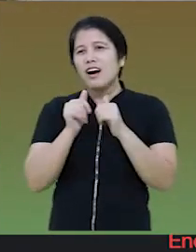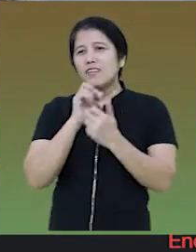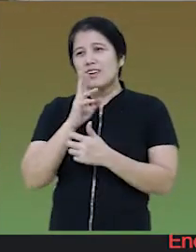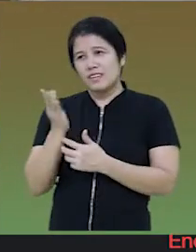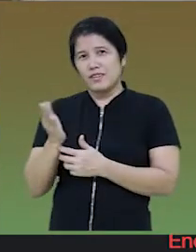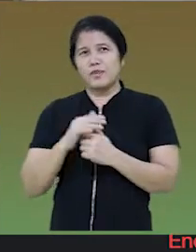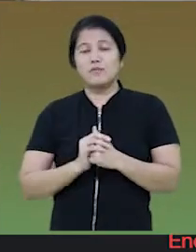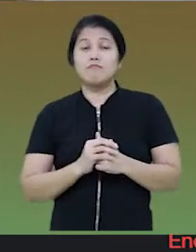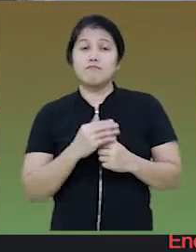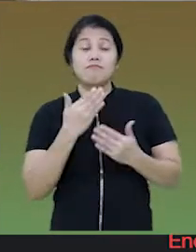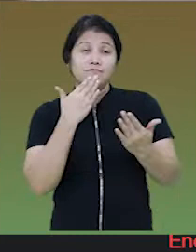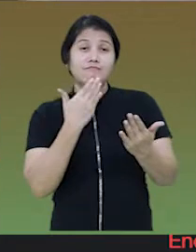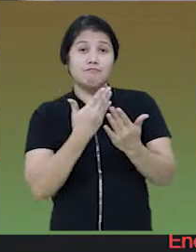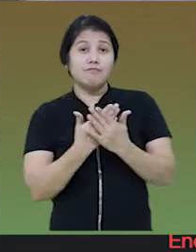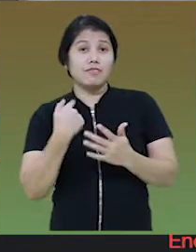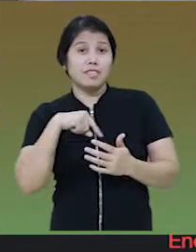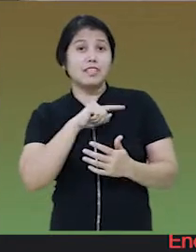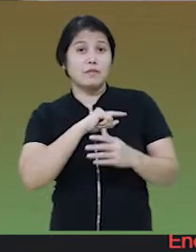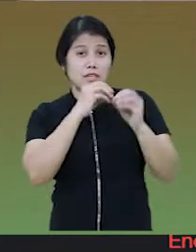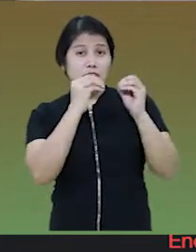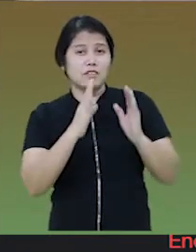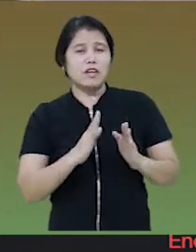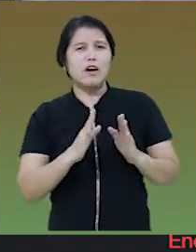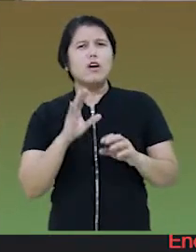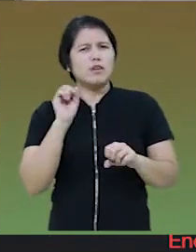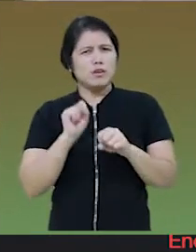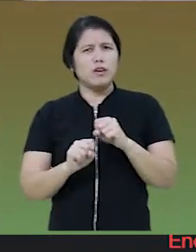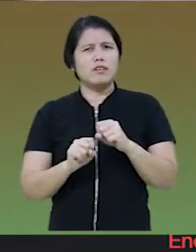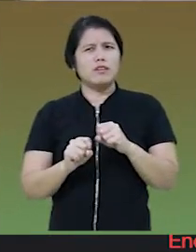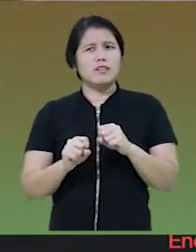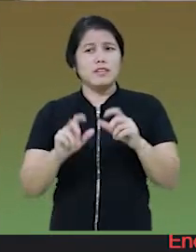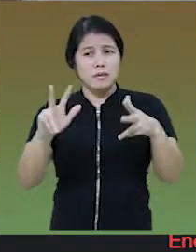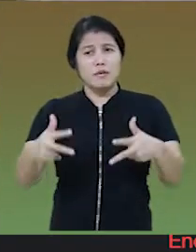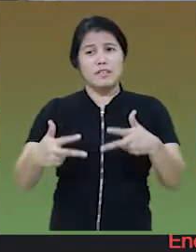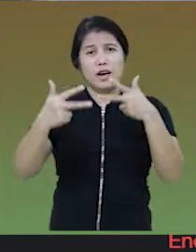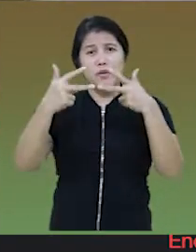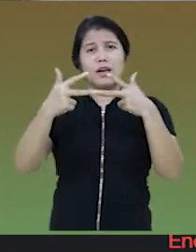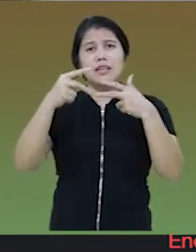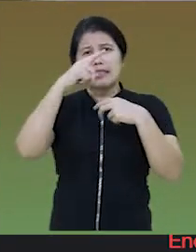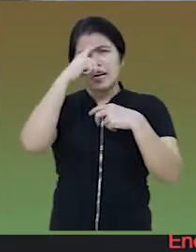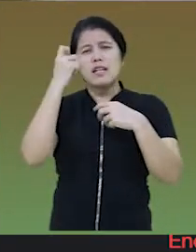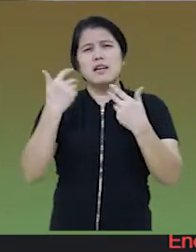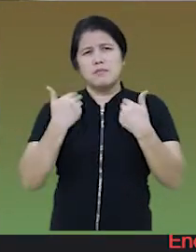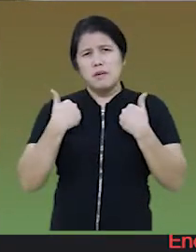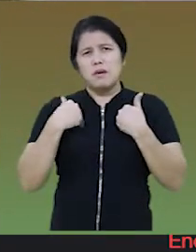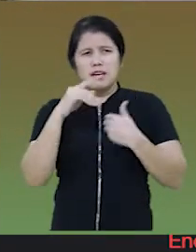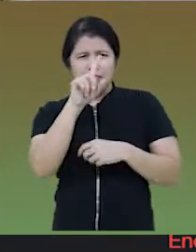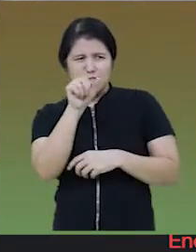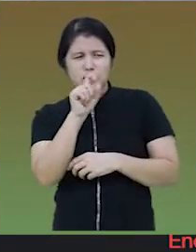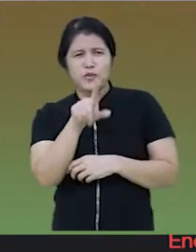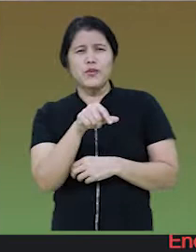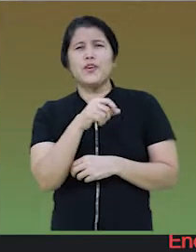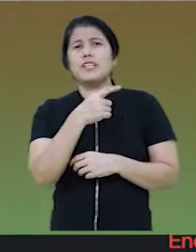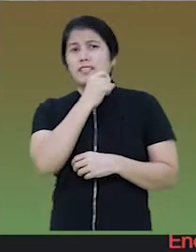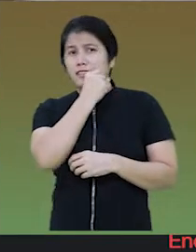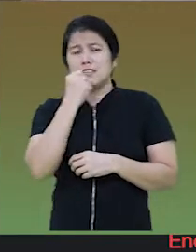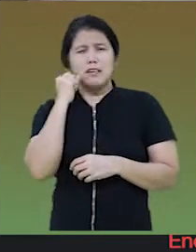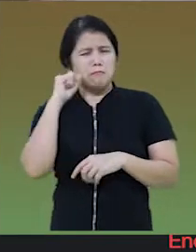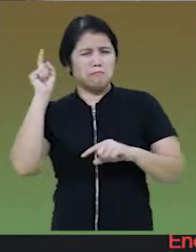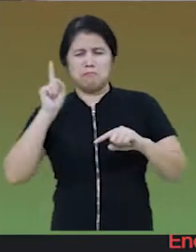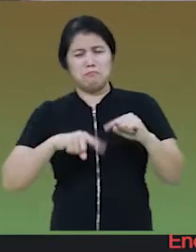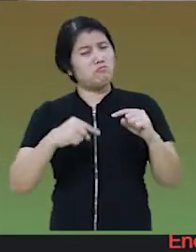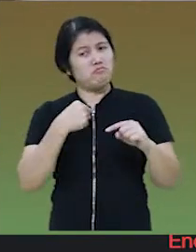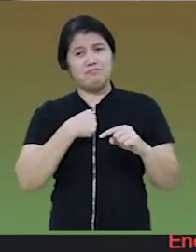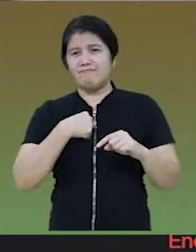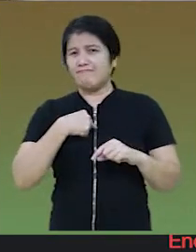naman. Kayo ba, kamusta? Mabuti naman po kami, Teacher. Kaya po pala kami napatawag dahil may mga katanungan po si